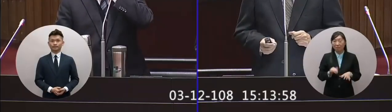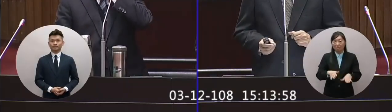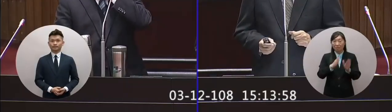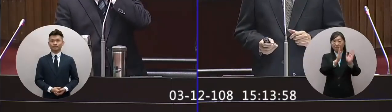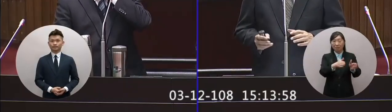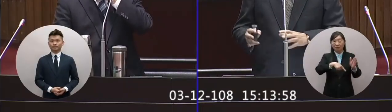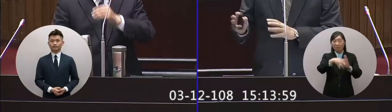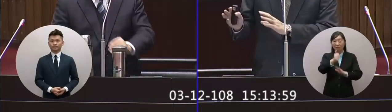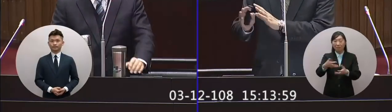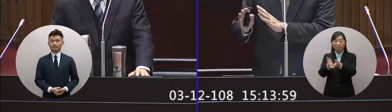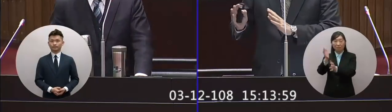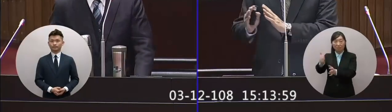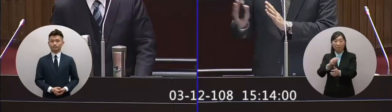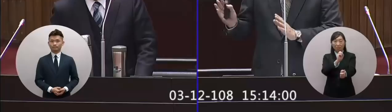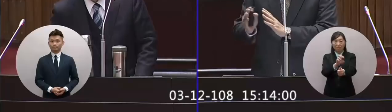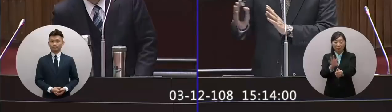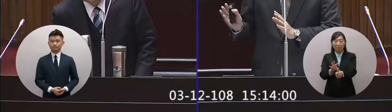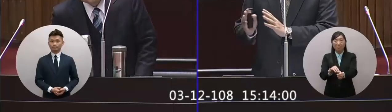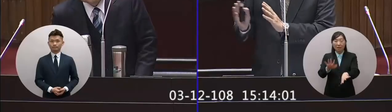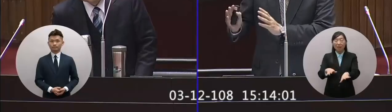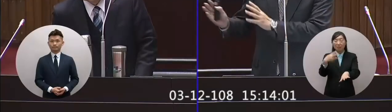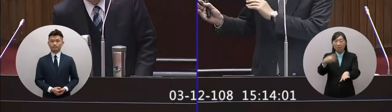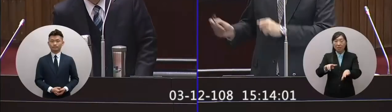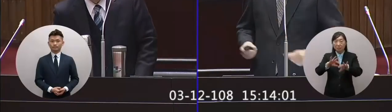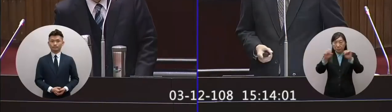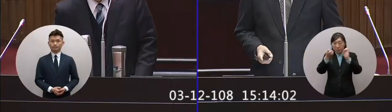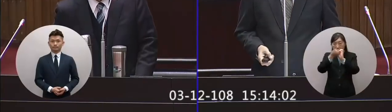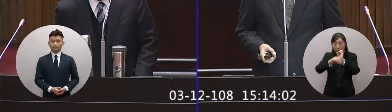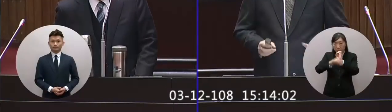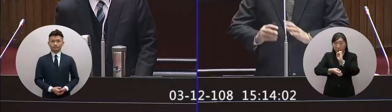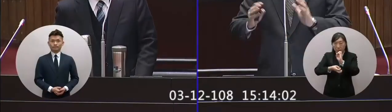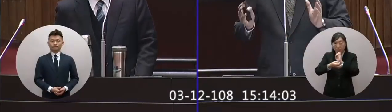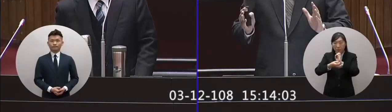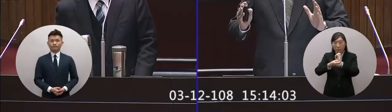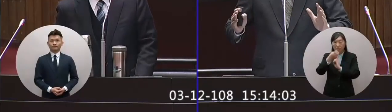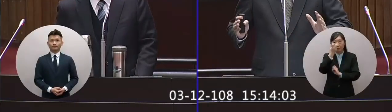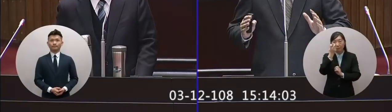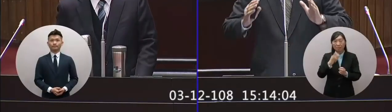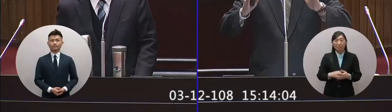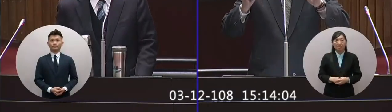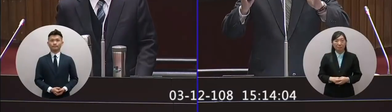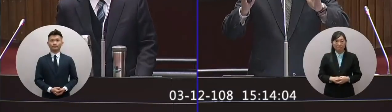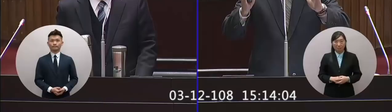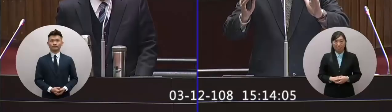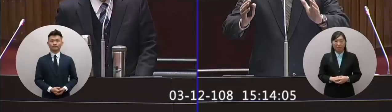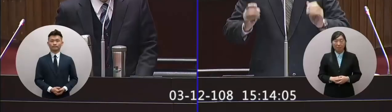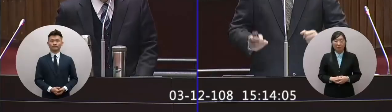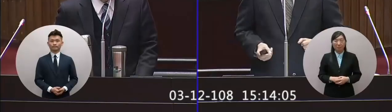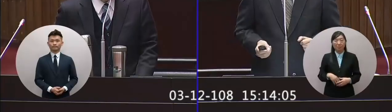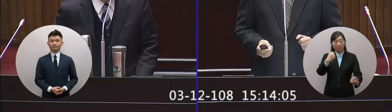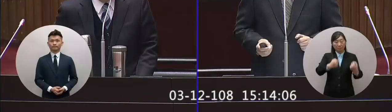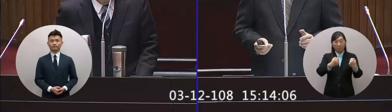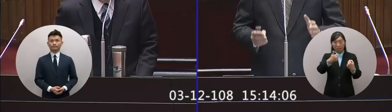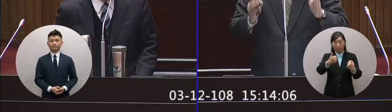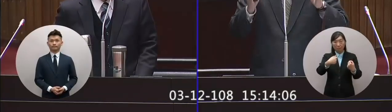长提哈，我们当然是抽丝剥茧的一个一个来看，第一个就是说。那我们的驾驶的